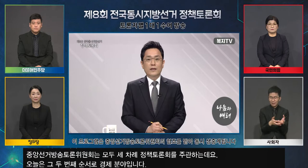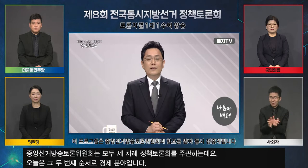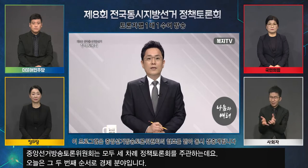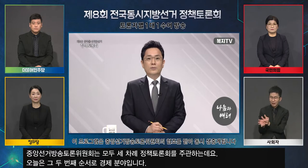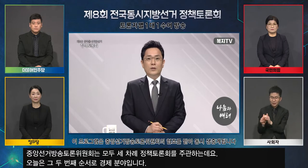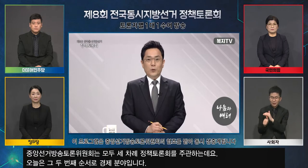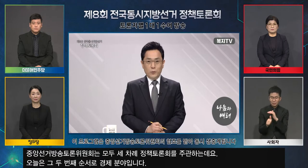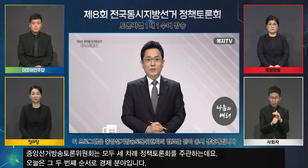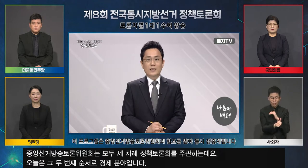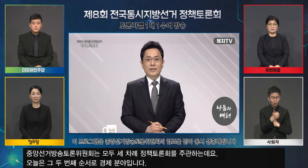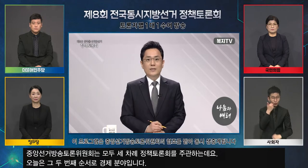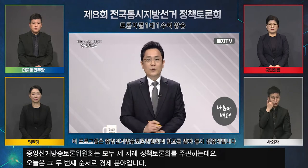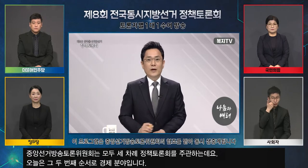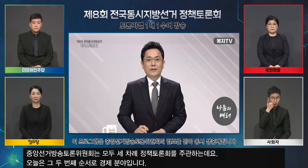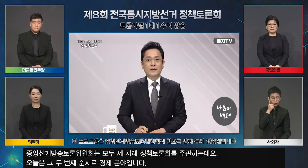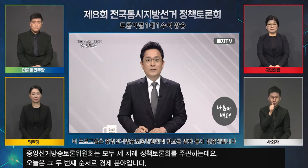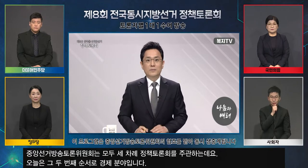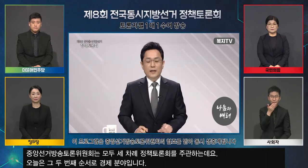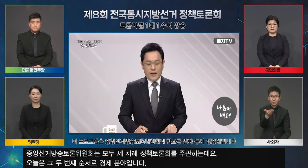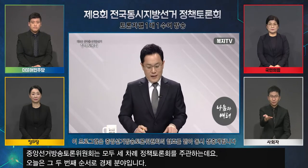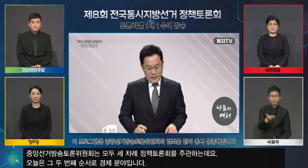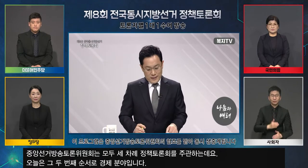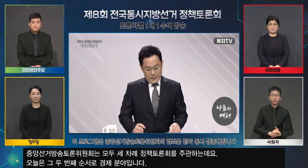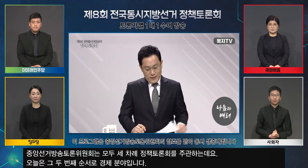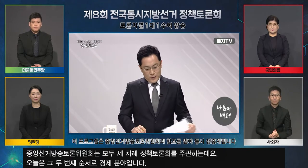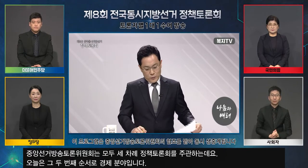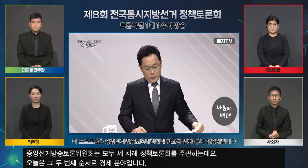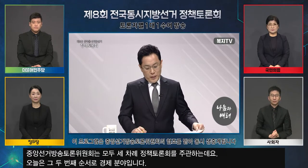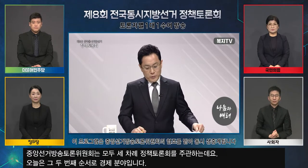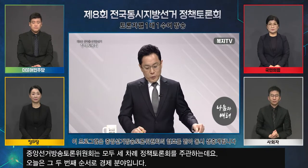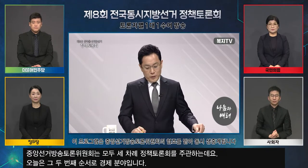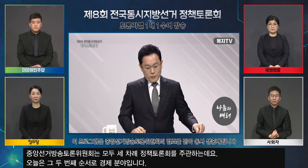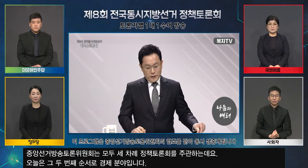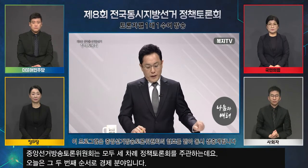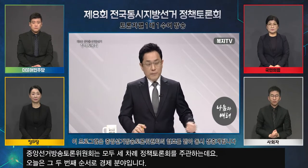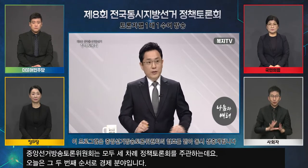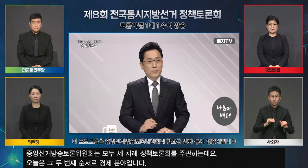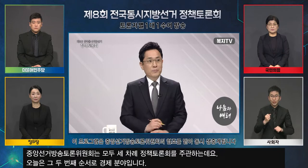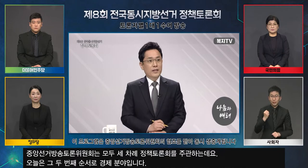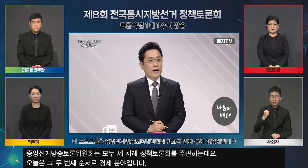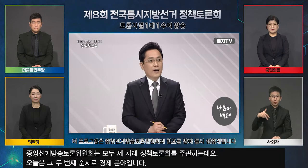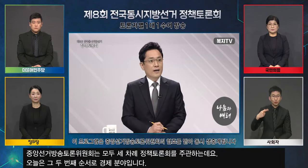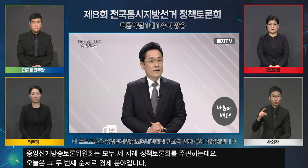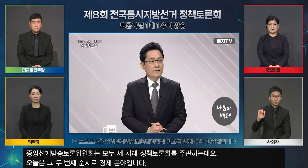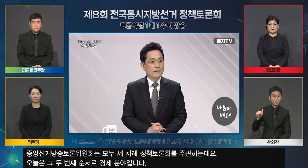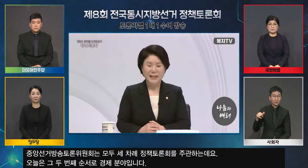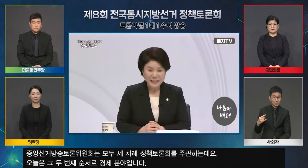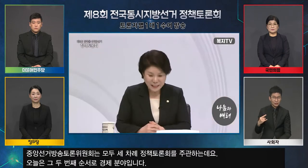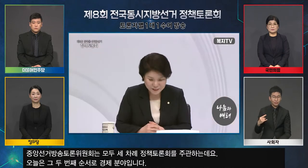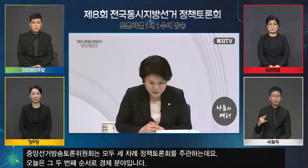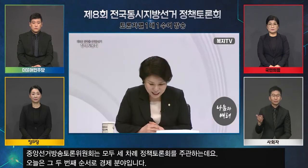나와주신 세 분의 토론자를 소개해드리겠습니다. 국민의힘 조은희 원내부대표입니다.